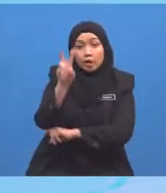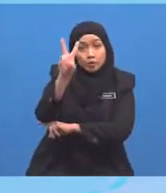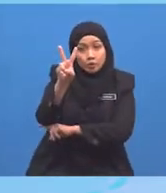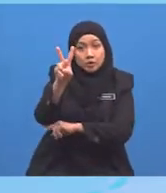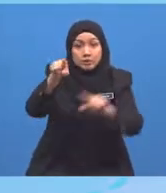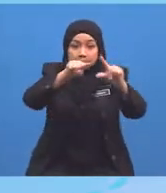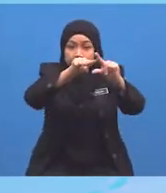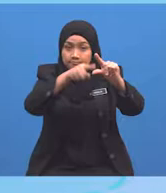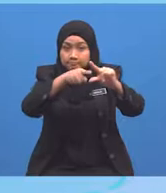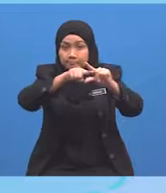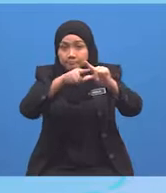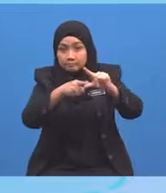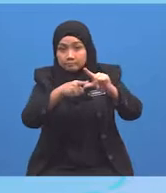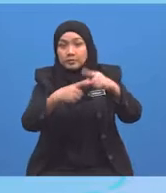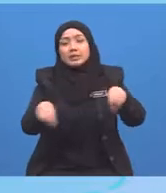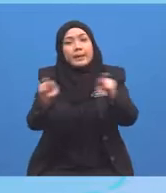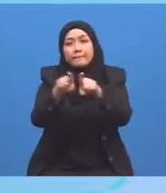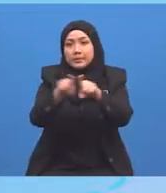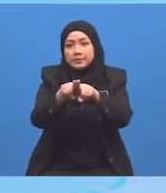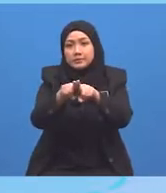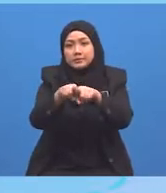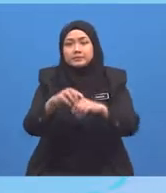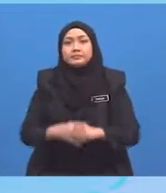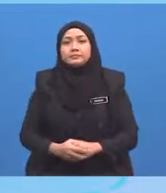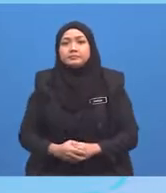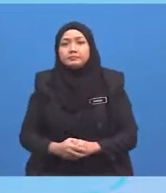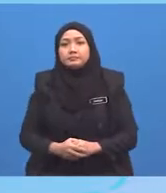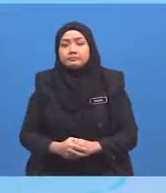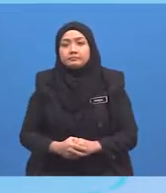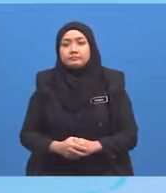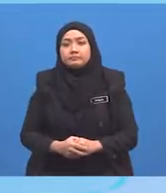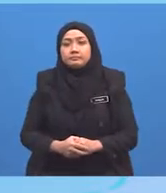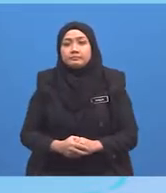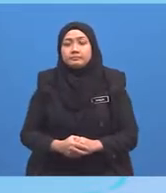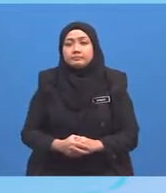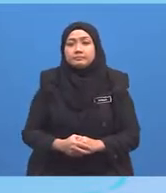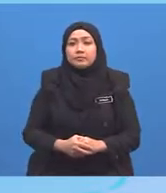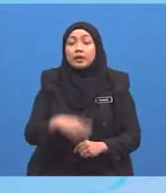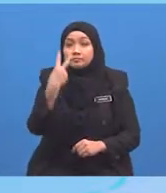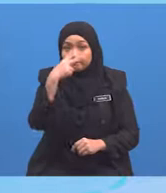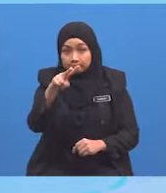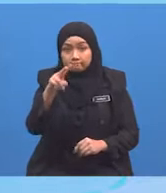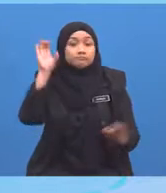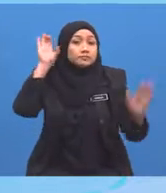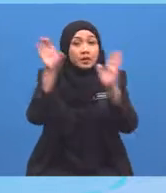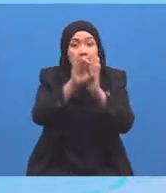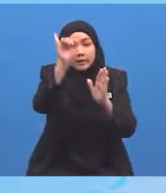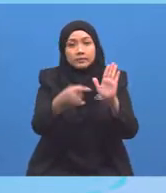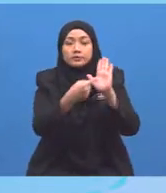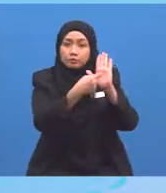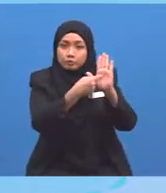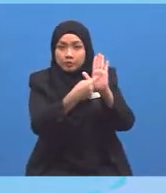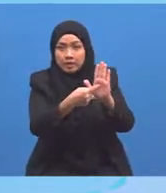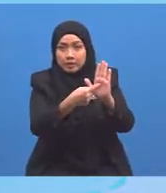Sifat geometrinya pula ialah dua daripada sisinya adalah sama panjang